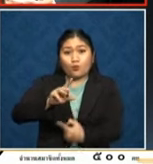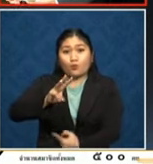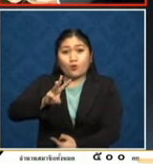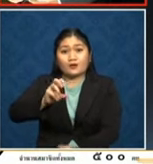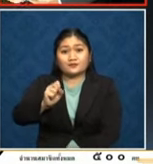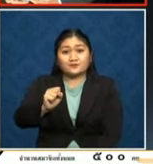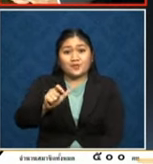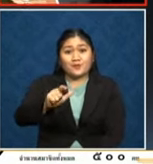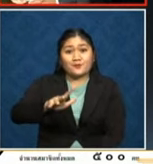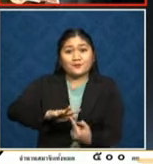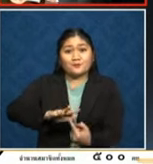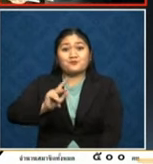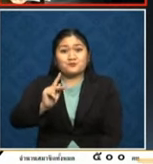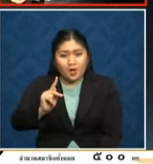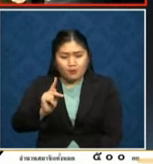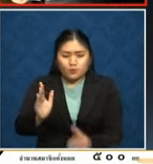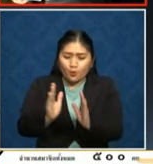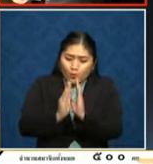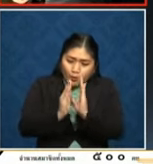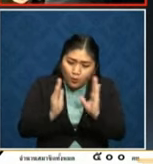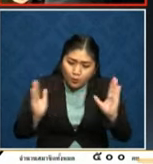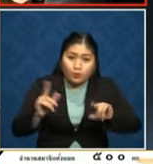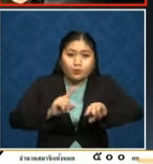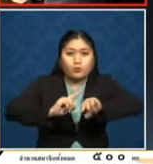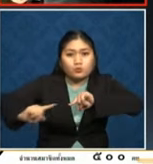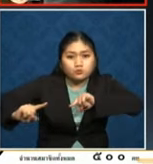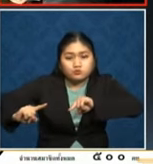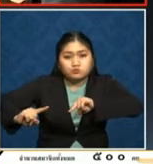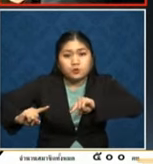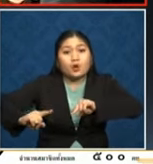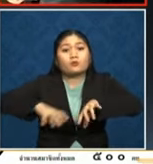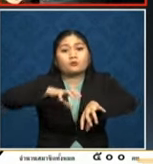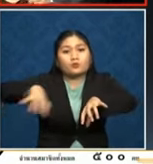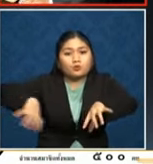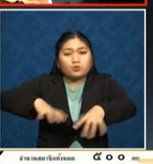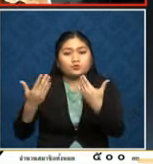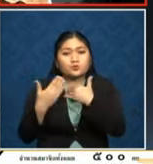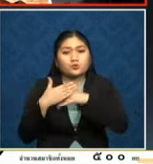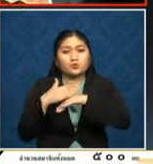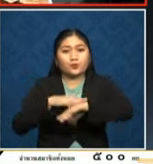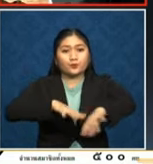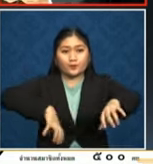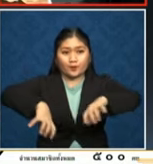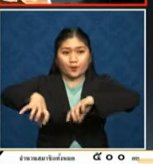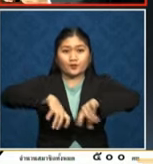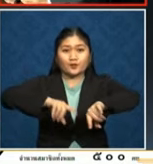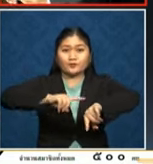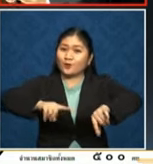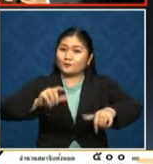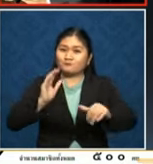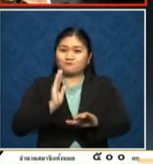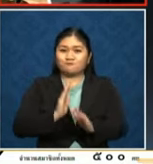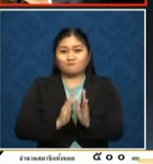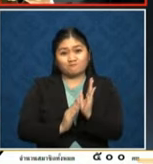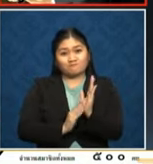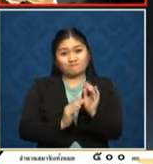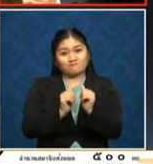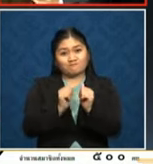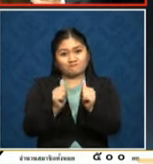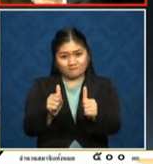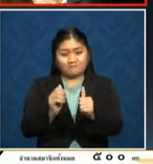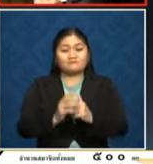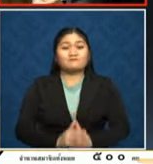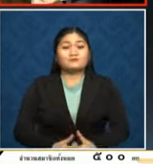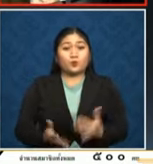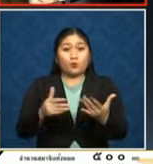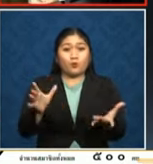ซึ่งก็ต้องกราบขอบพระคุณครับท่านทุกส่วนที่มีส่วนร่วมในการจัดงานครั้งนี้ได้อย่างยอดเยี่ยมครับท่านประธานครับวัฒนธรรมไทยยวน